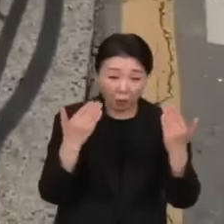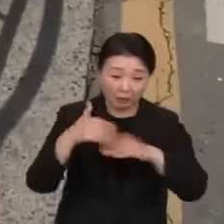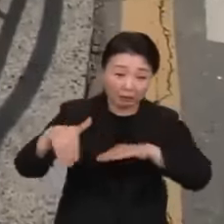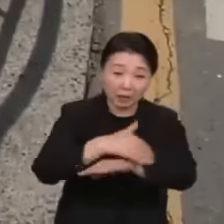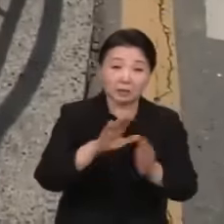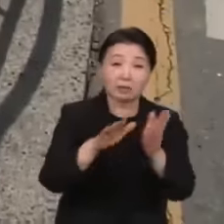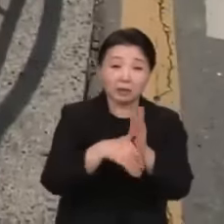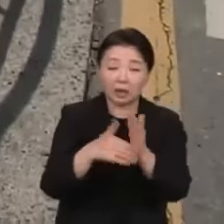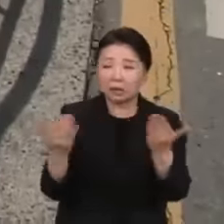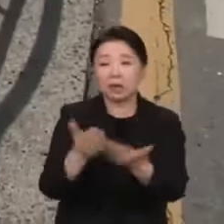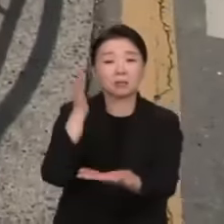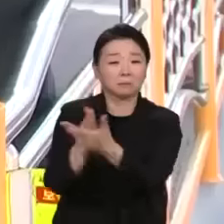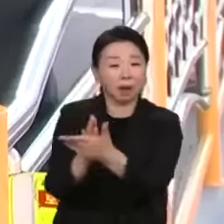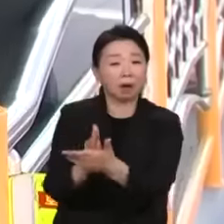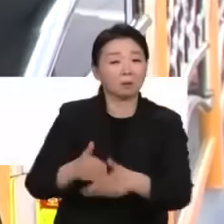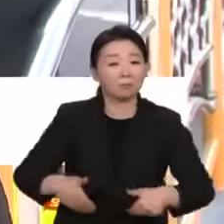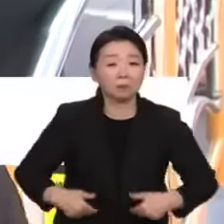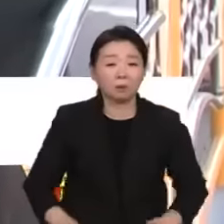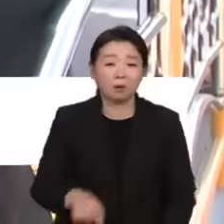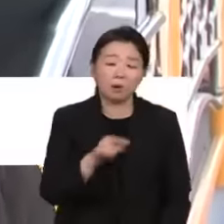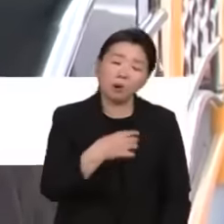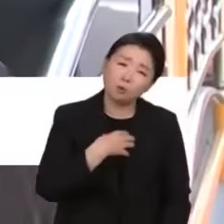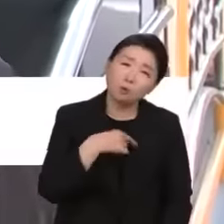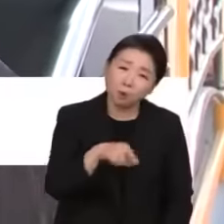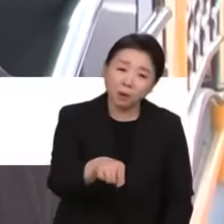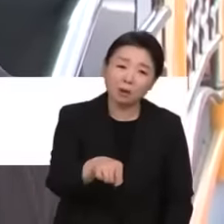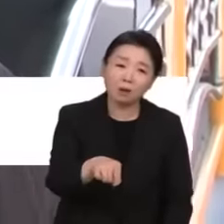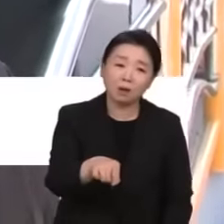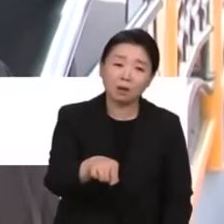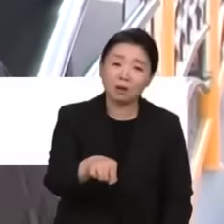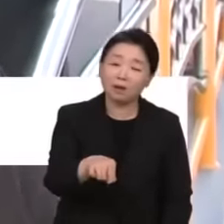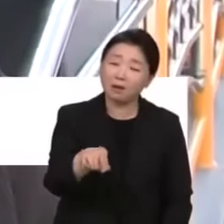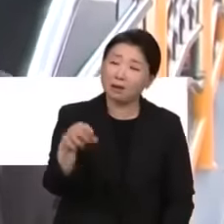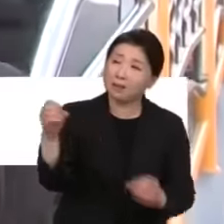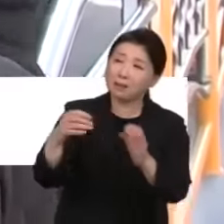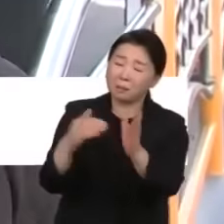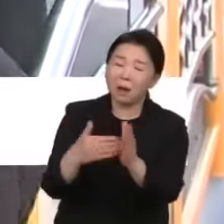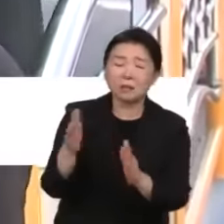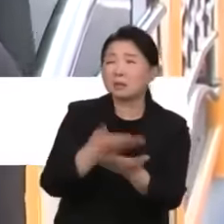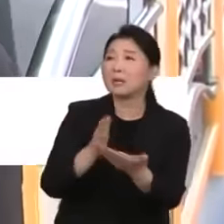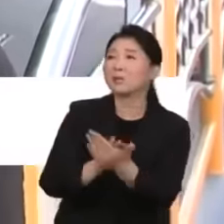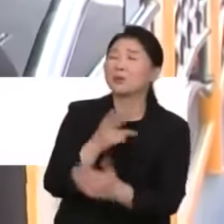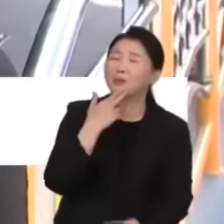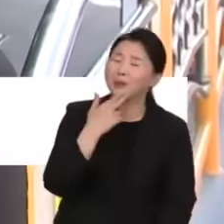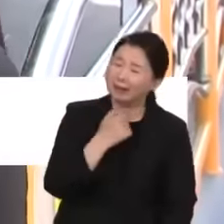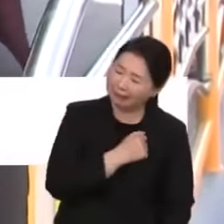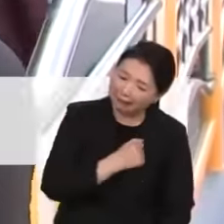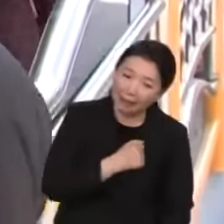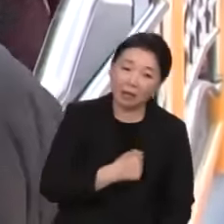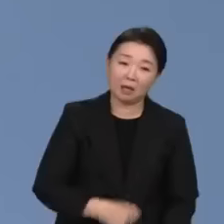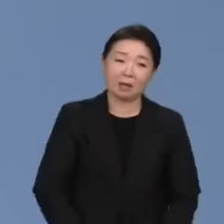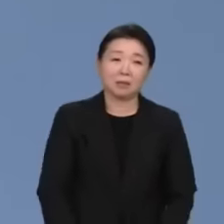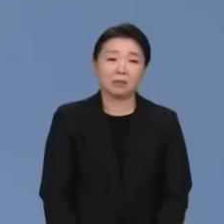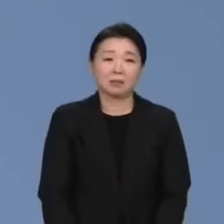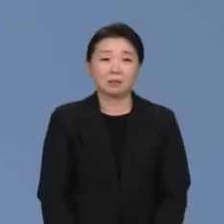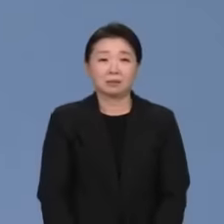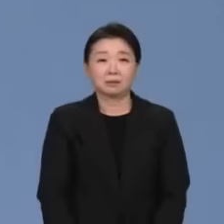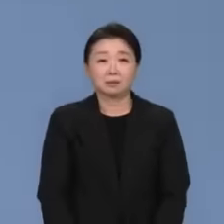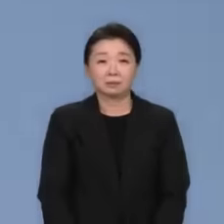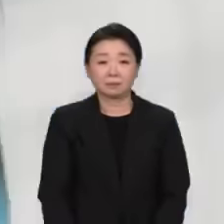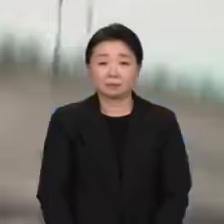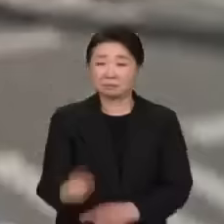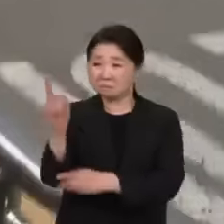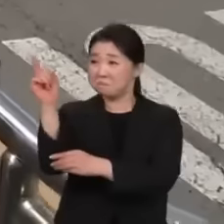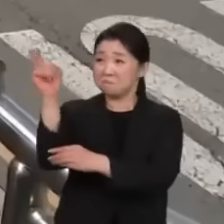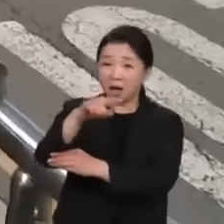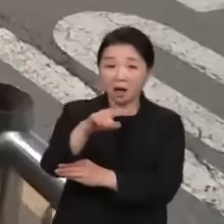합니다. 네. 여기가 다 위험하거든요. 얘기하고 했지만 개선되는 게 없으니까 종료나 하고. 크레인